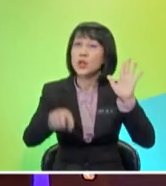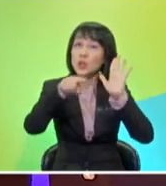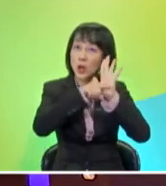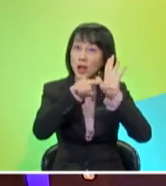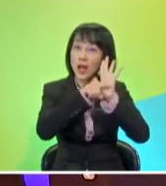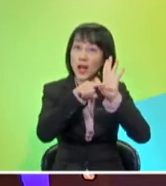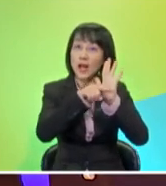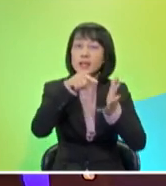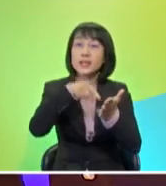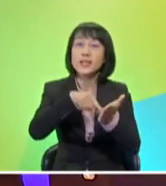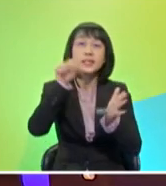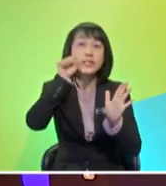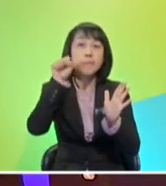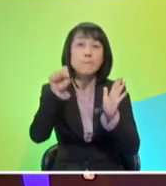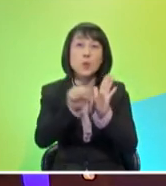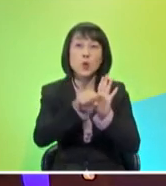simbol tolak.